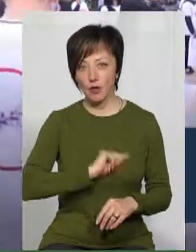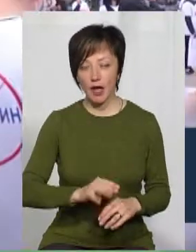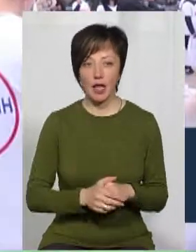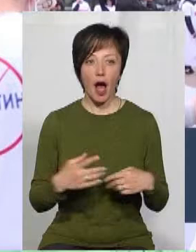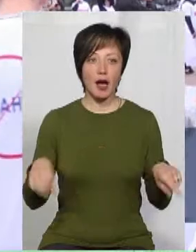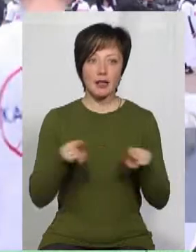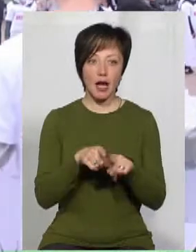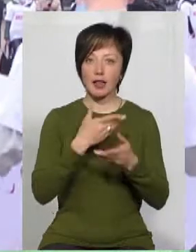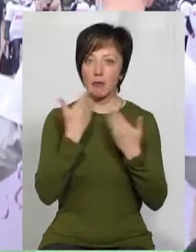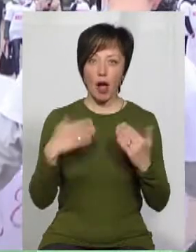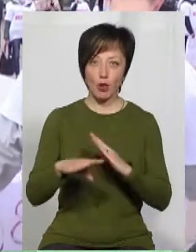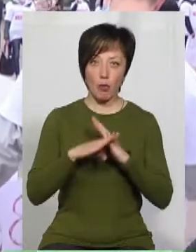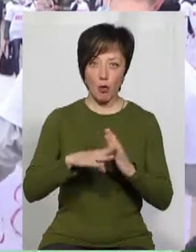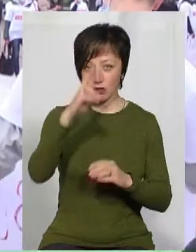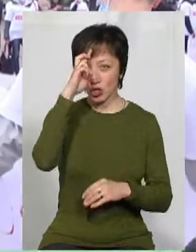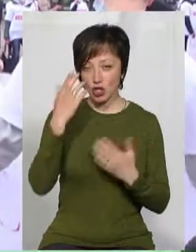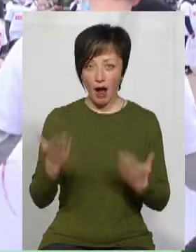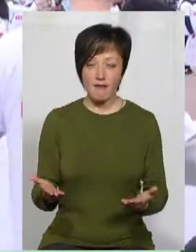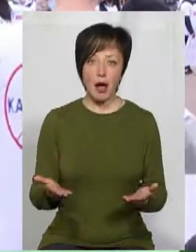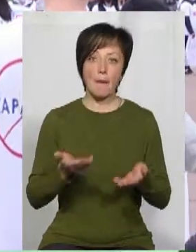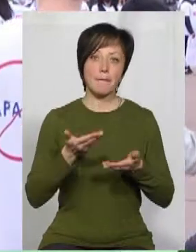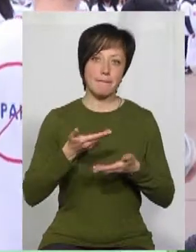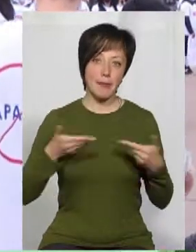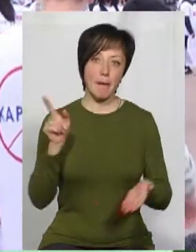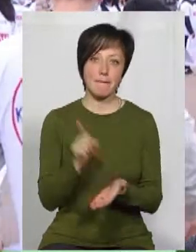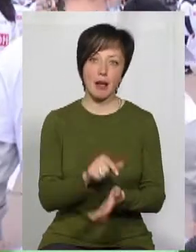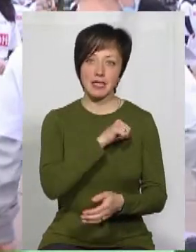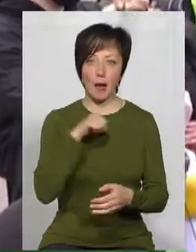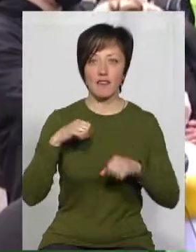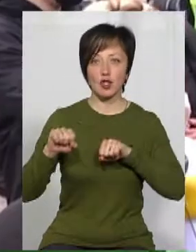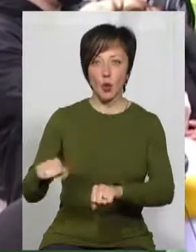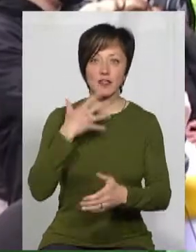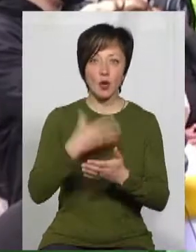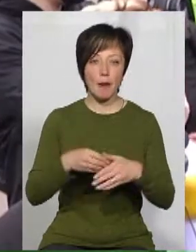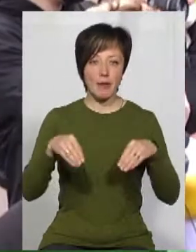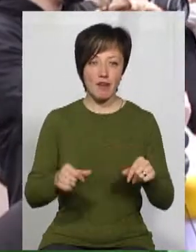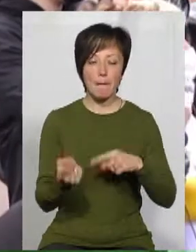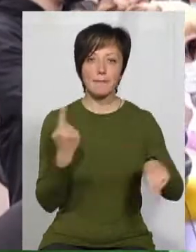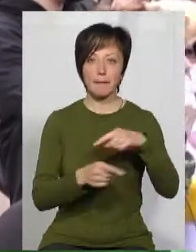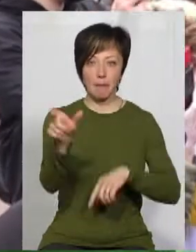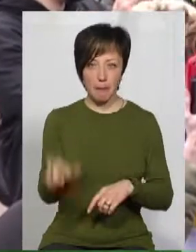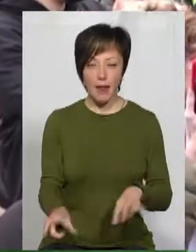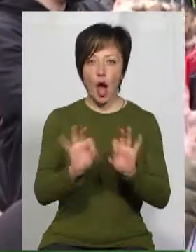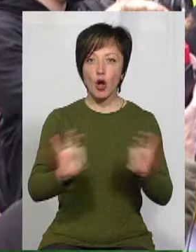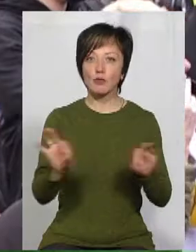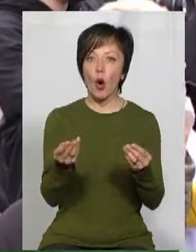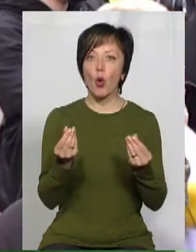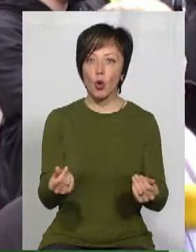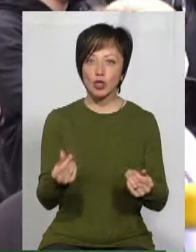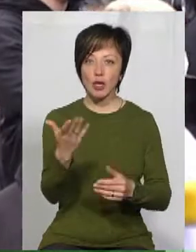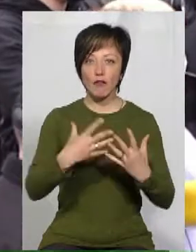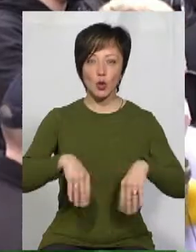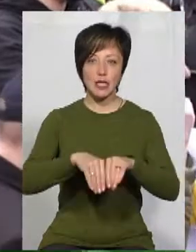так, як немає допомоги від держави, ми маємо самі відстоювати свої права. Підприємець Олександр Трушняк розповідає, гроші в його